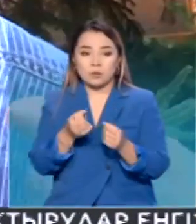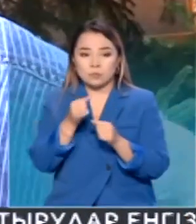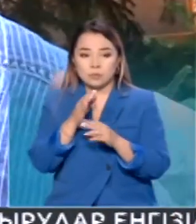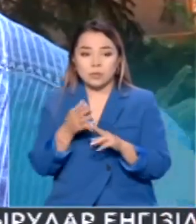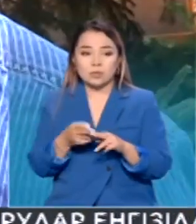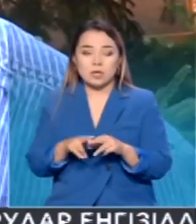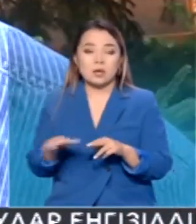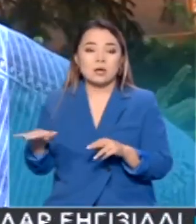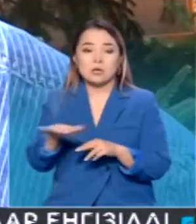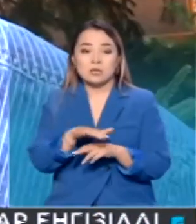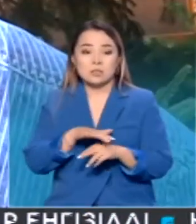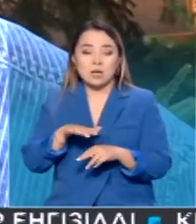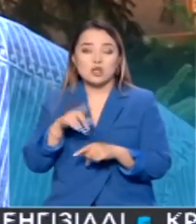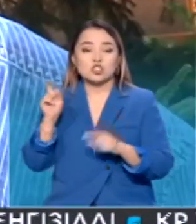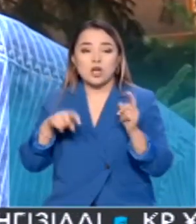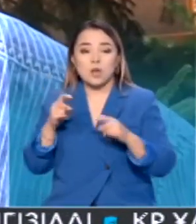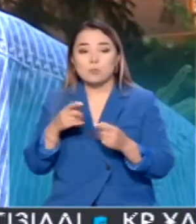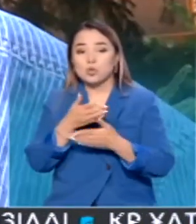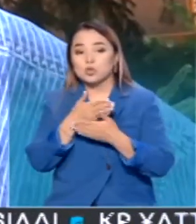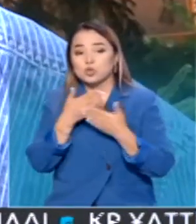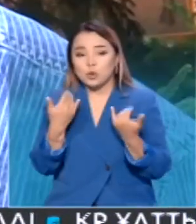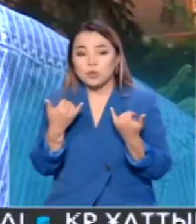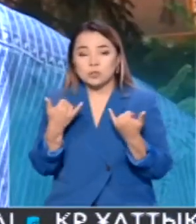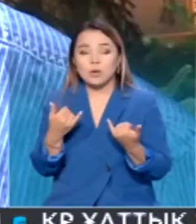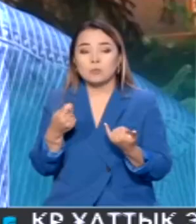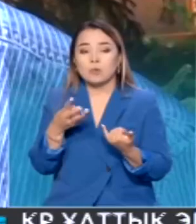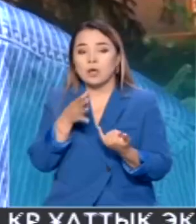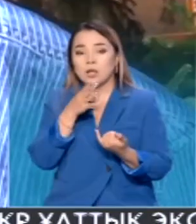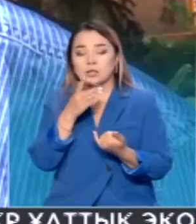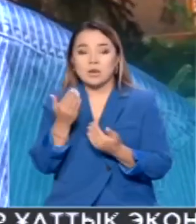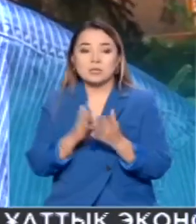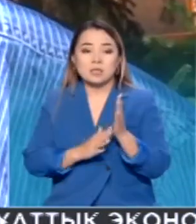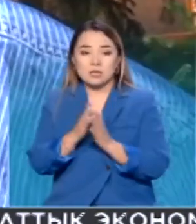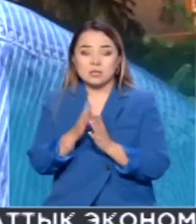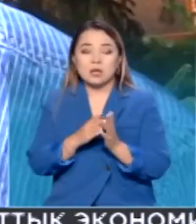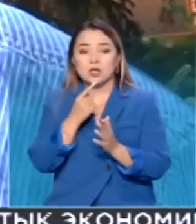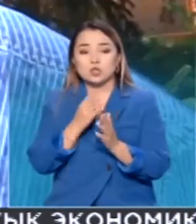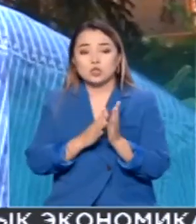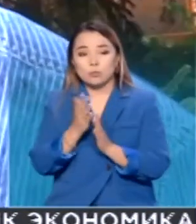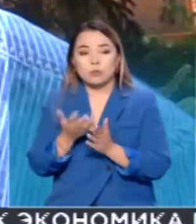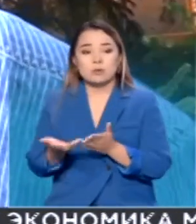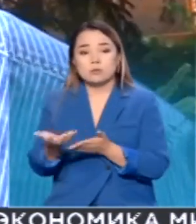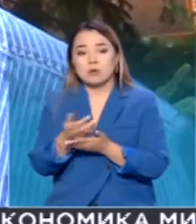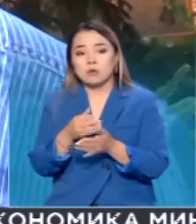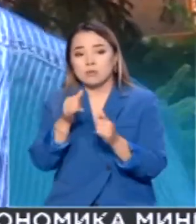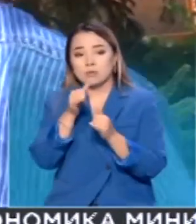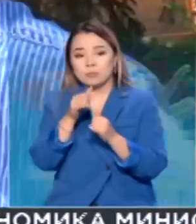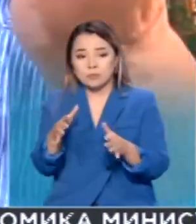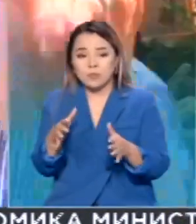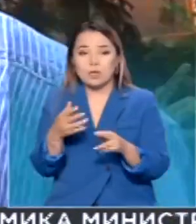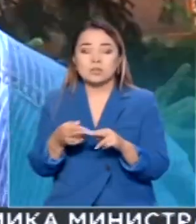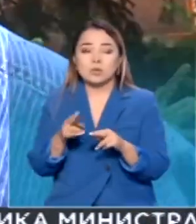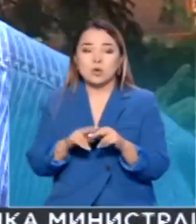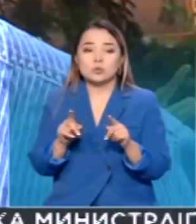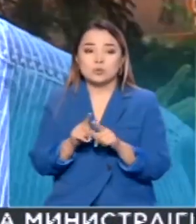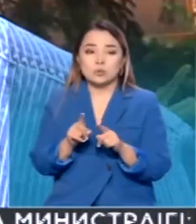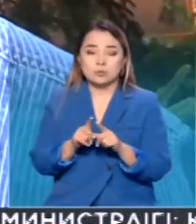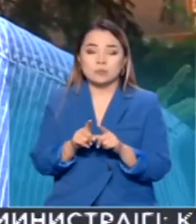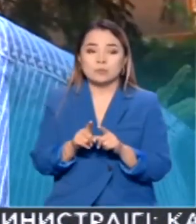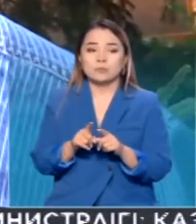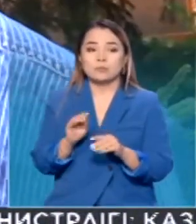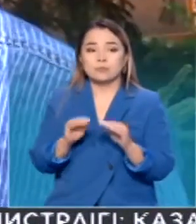үстіне қырда жаңбыр болмағаннан кейін онда да мына келетіне тұра мандай мындай қырдың шөбін шаба алмаймыз. Оның үстіне салон